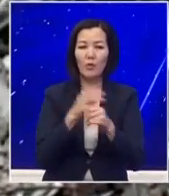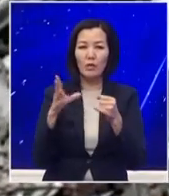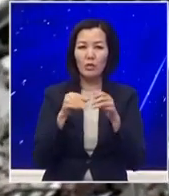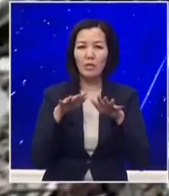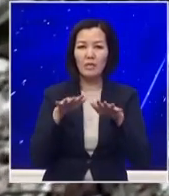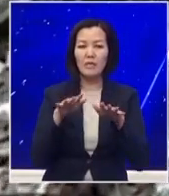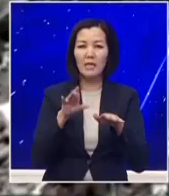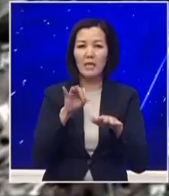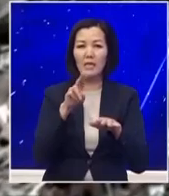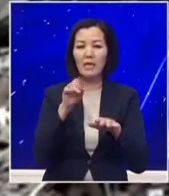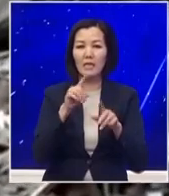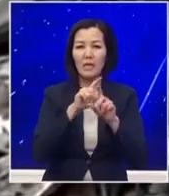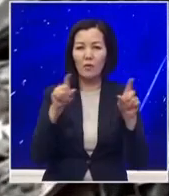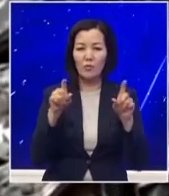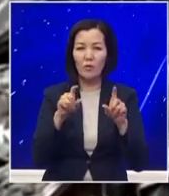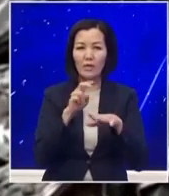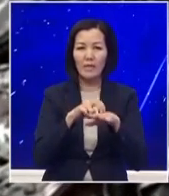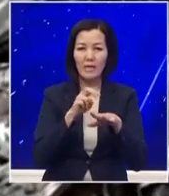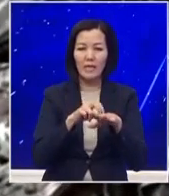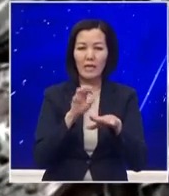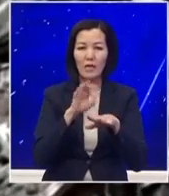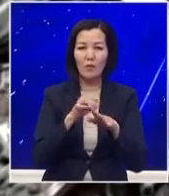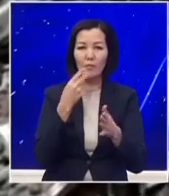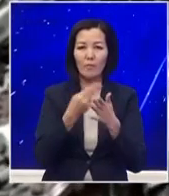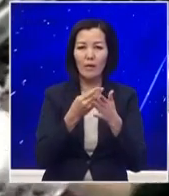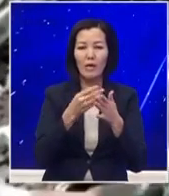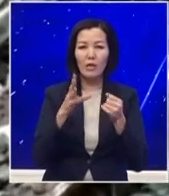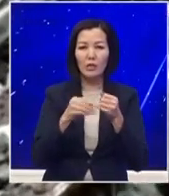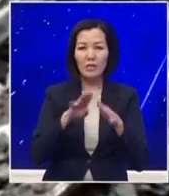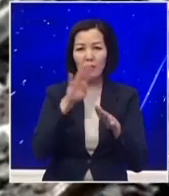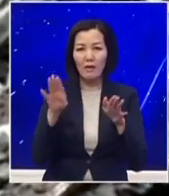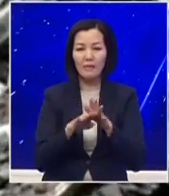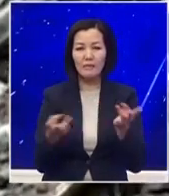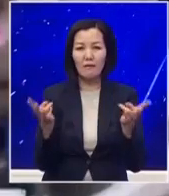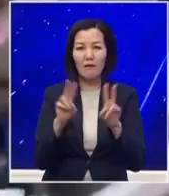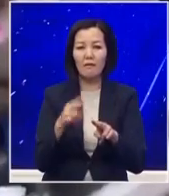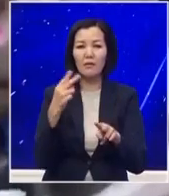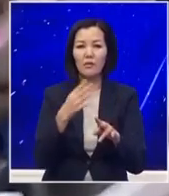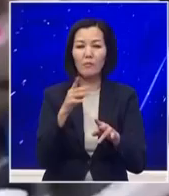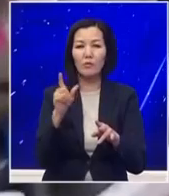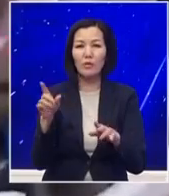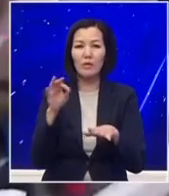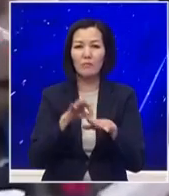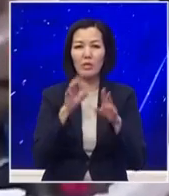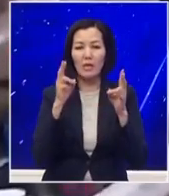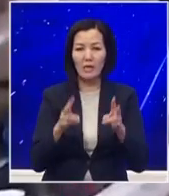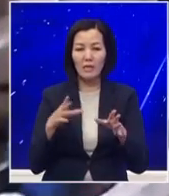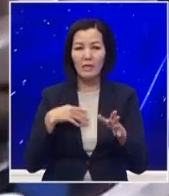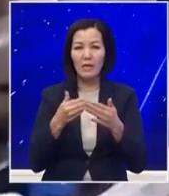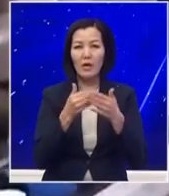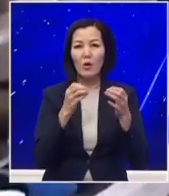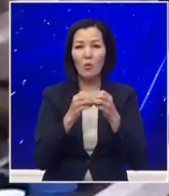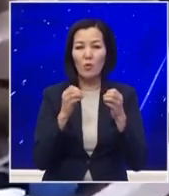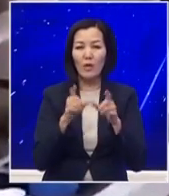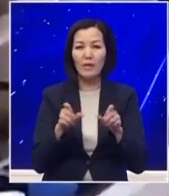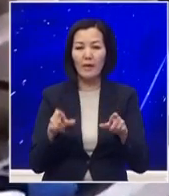Салдарынан аурухана құлап, дәрігерлер мен науқастар үйінді астында қалған. Үш адам қаза болып, 24 адам жарақат алды. Әлі де 10-нан астам